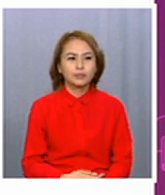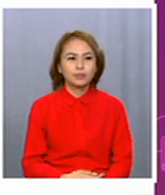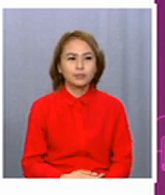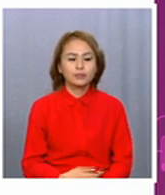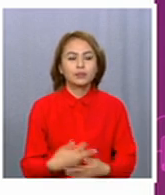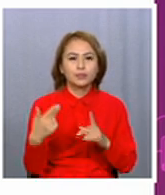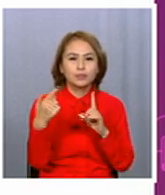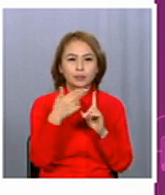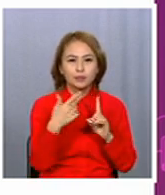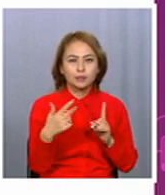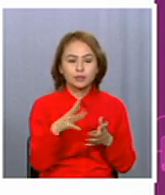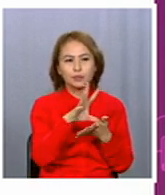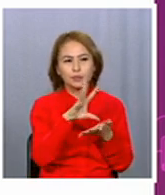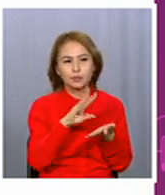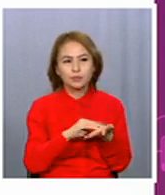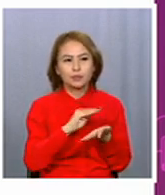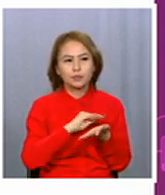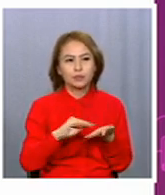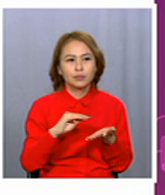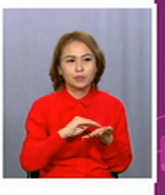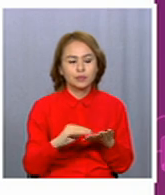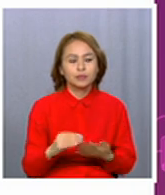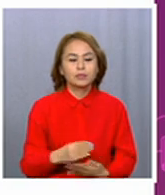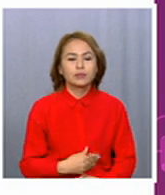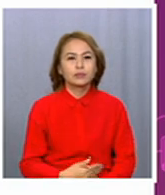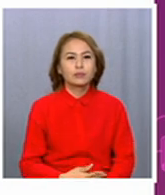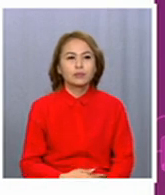Сөйлемдерді көшіріп жазыңдар.